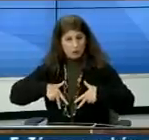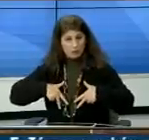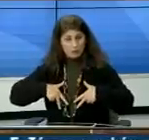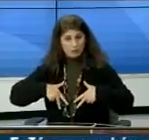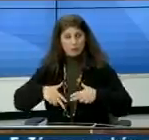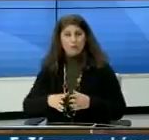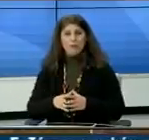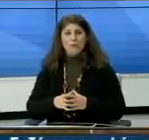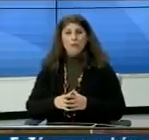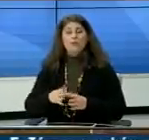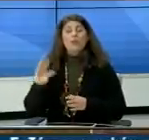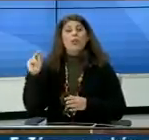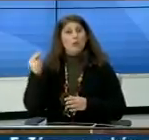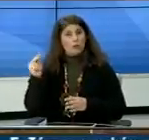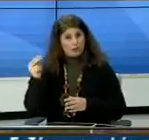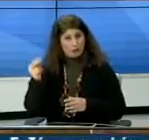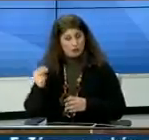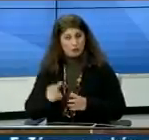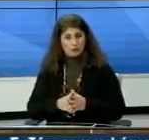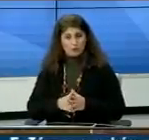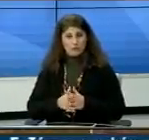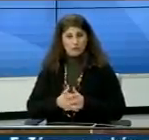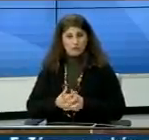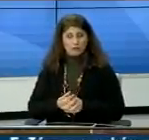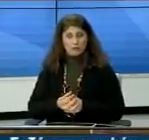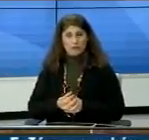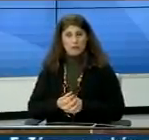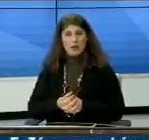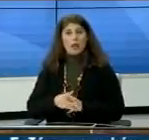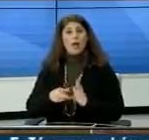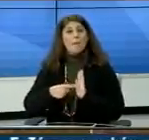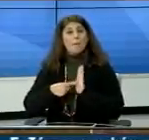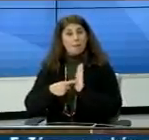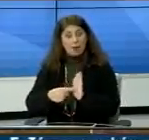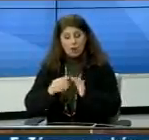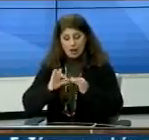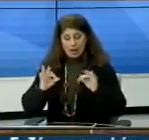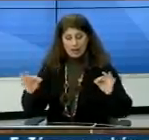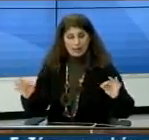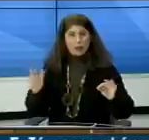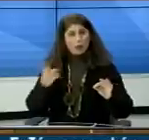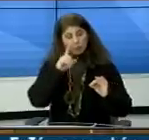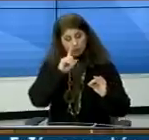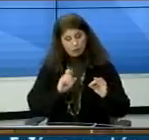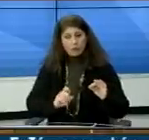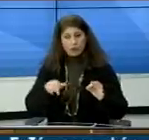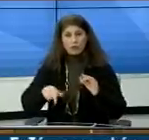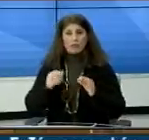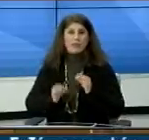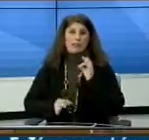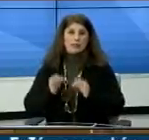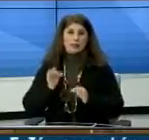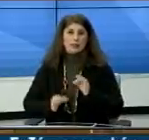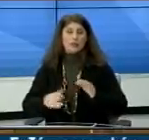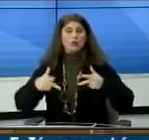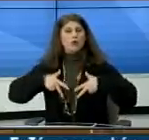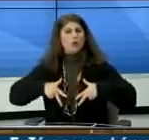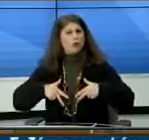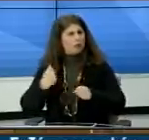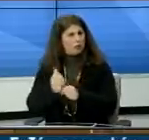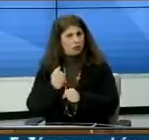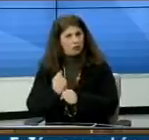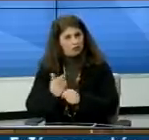αλλά και οι βουλευτές μας, παρουσίασαν αναλυτικά όσο οφείλουν στο πλαίσιο μιας τέτοιας συζήτησης το κυβερνητικό έργο το